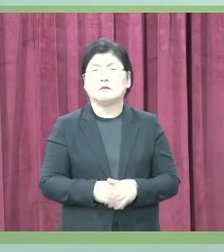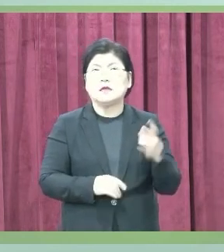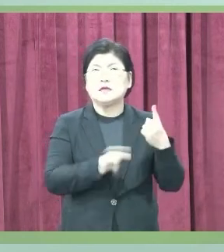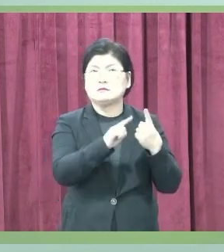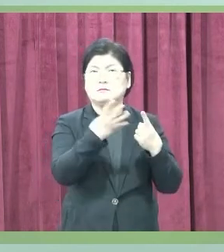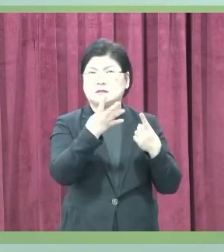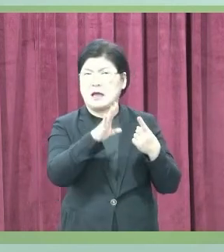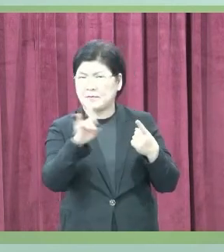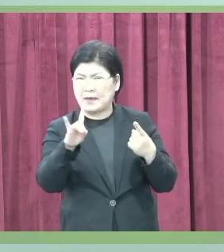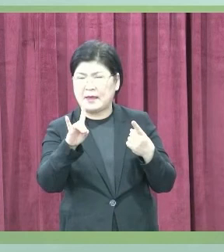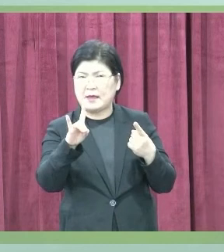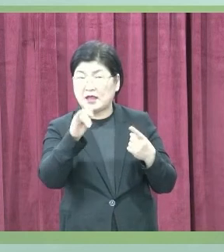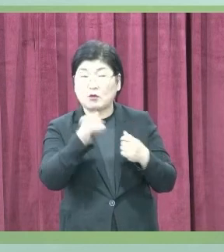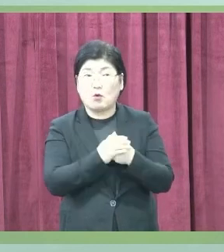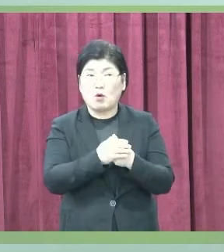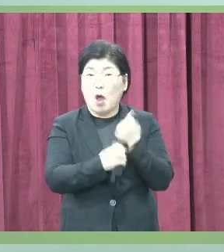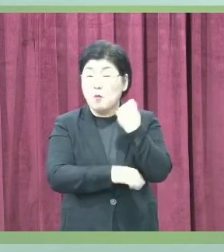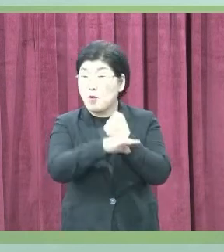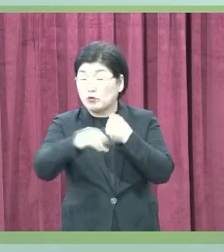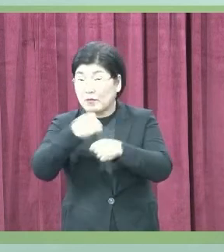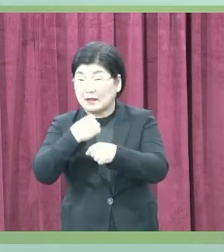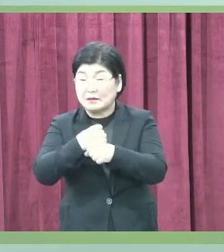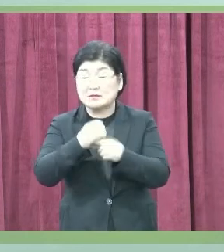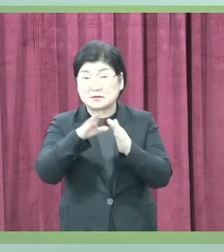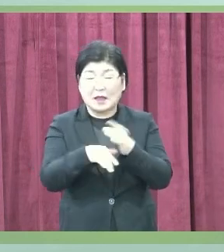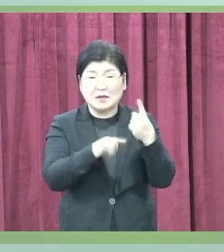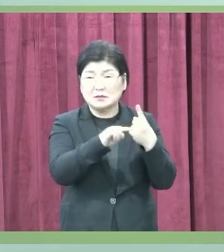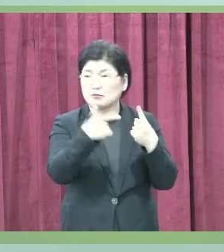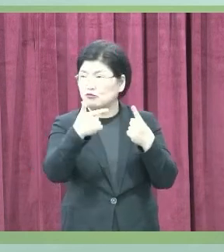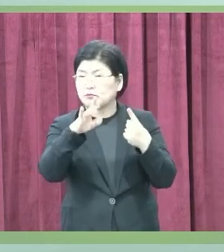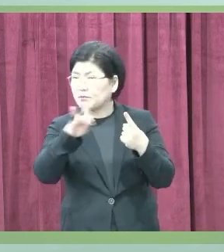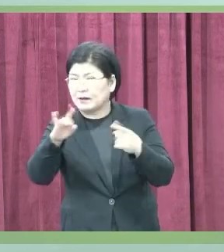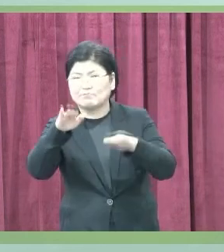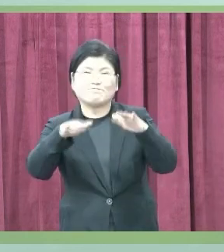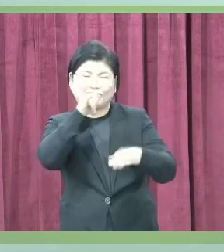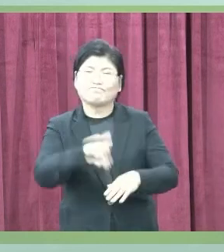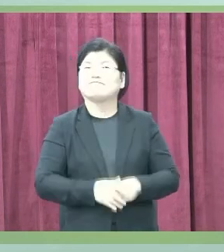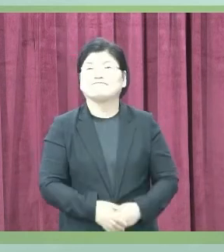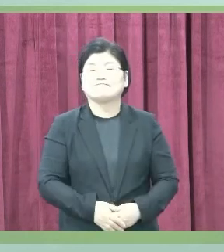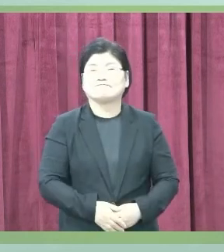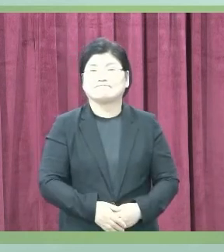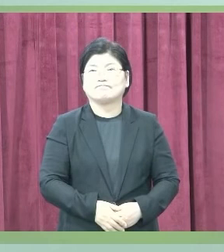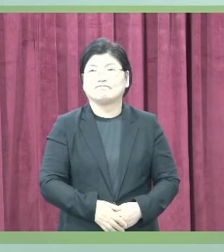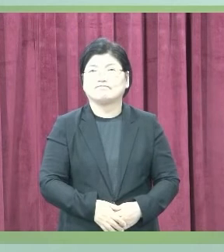1.4배가 났었고 표준화를 했을 때는 2.6배가 차이가 났었습니다.